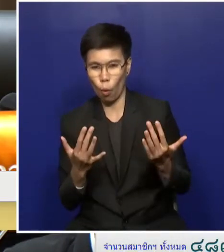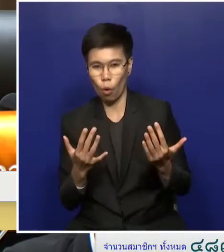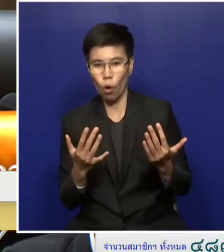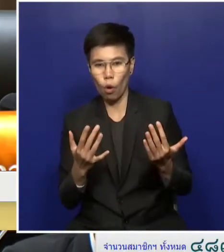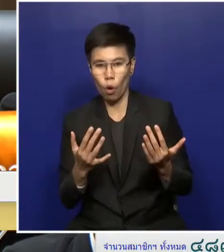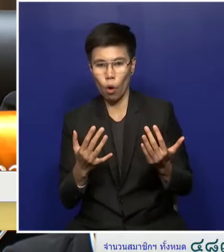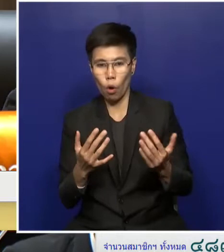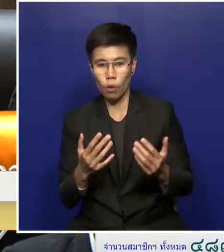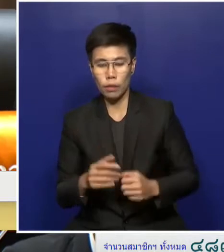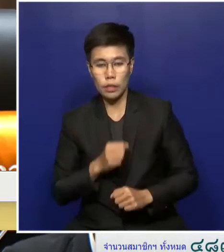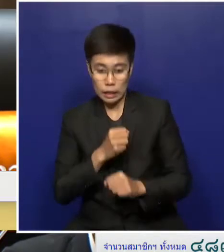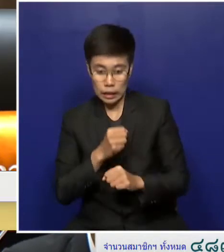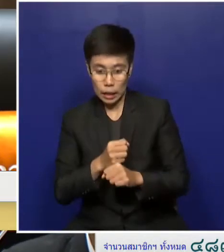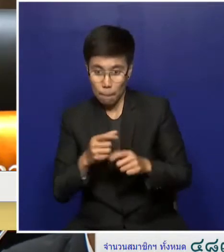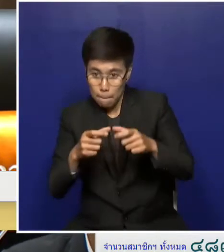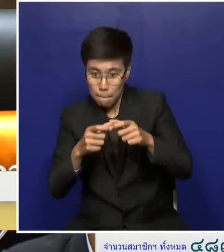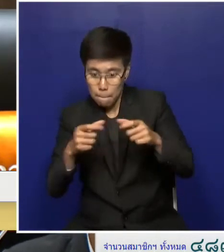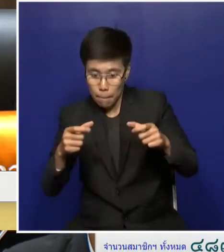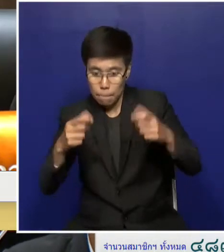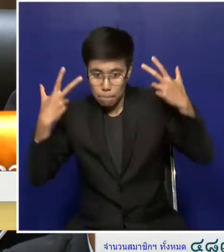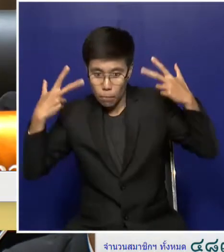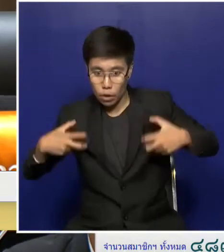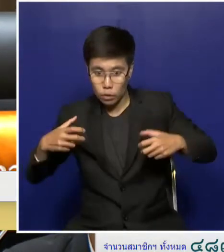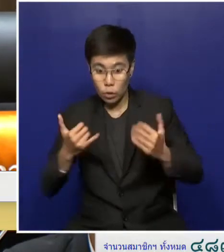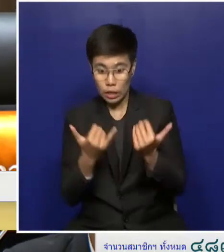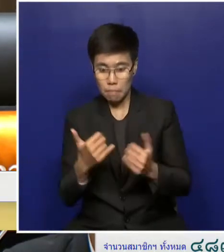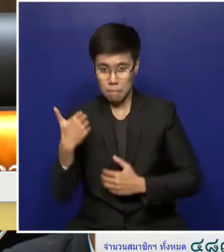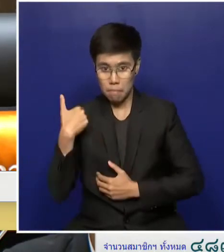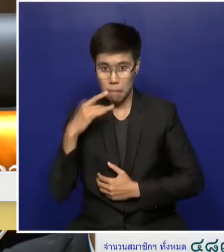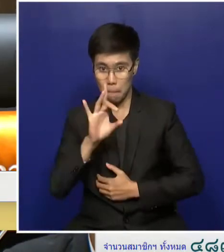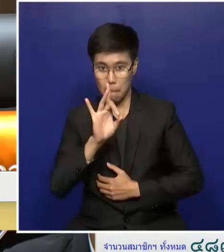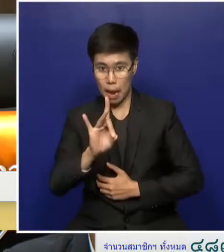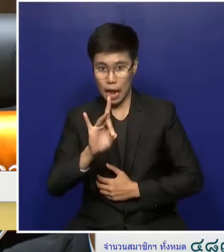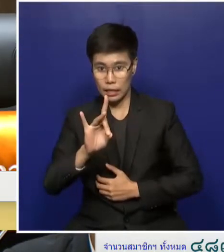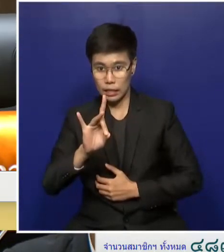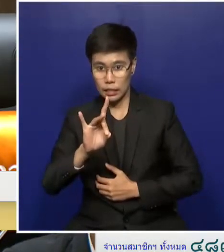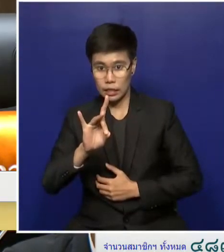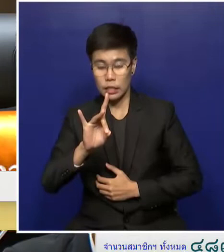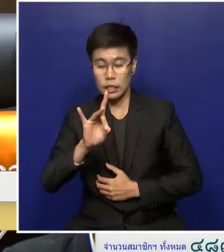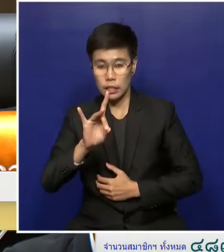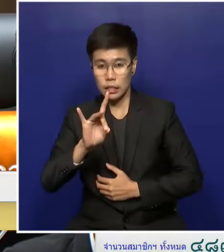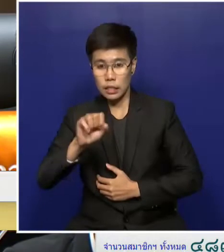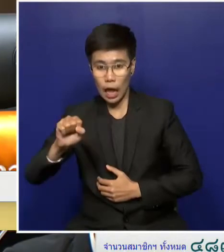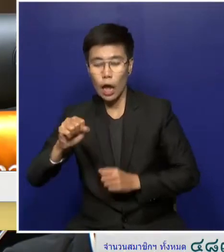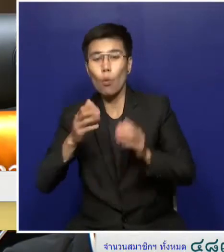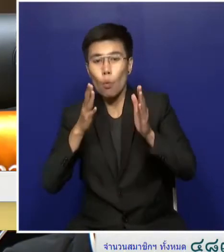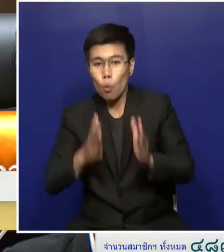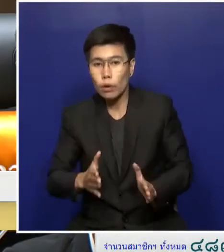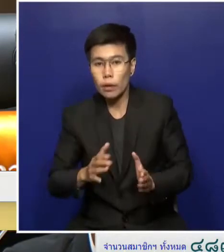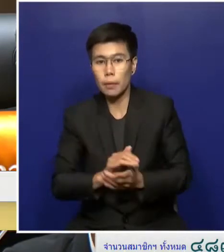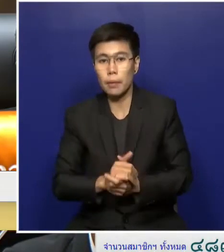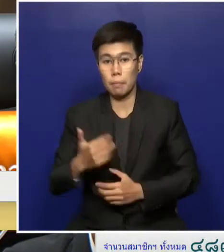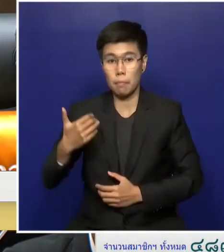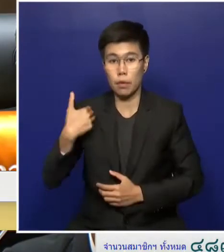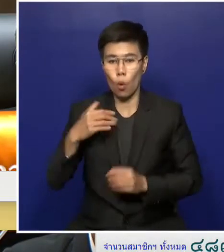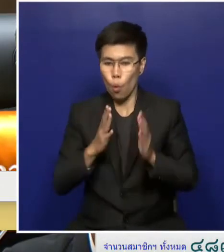พิสูจน์สิทธิ์นะครับเพื่อที่จะขอรับสัญชาตินะครับตอนนี้มีอยู่ 800นะครับแล้วก็คนร้ายแรงงานข้าม